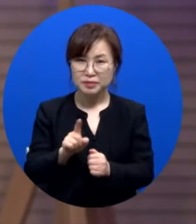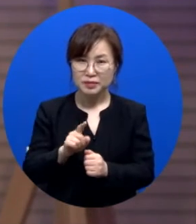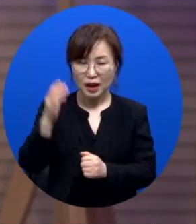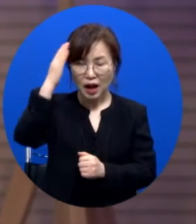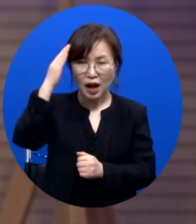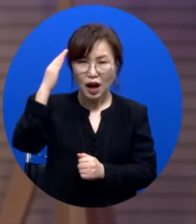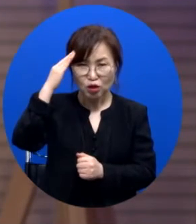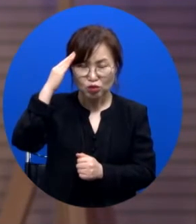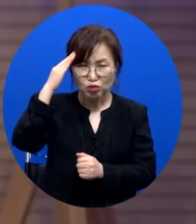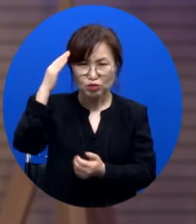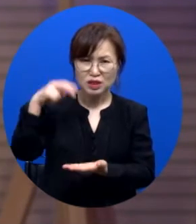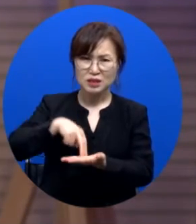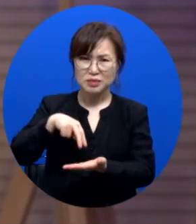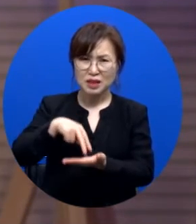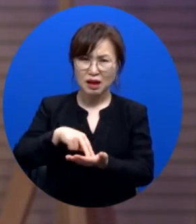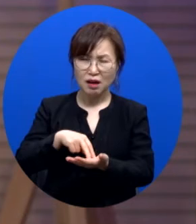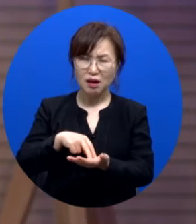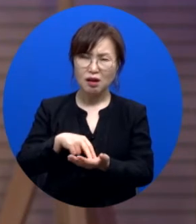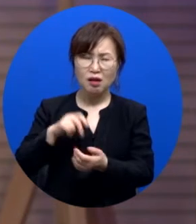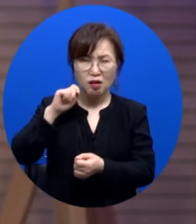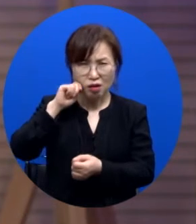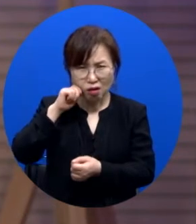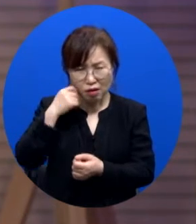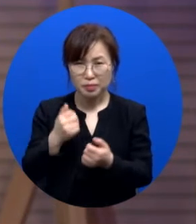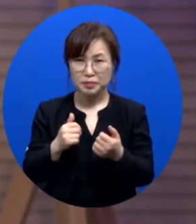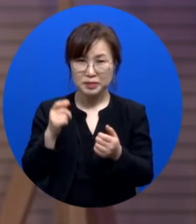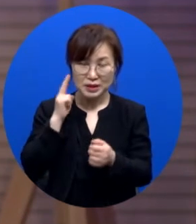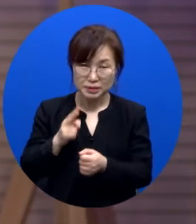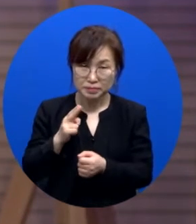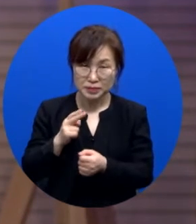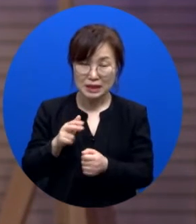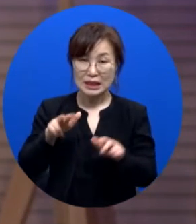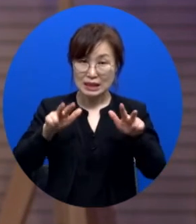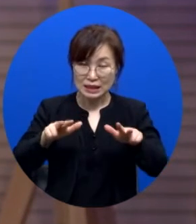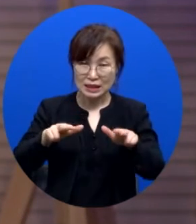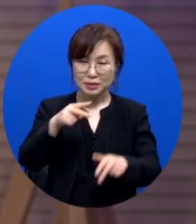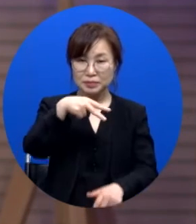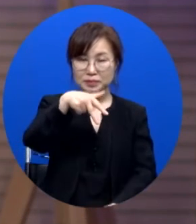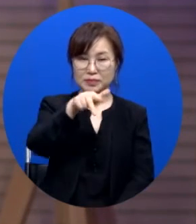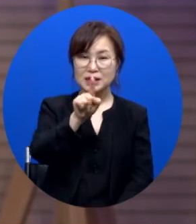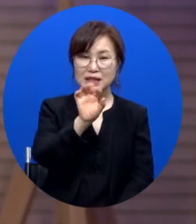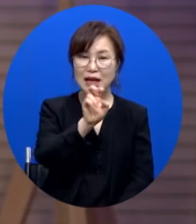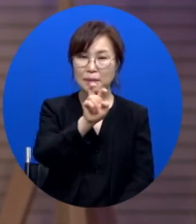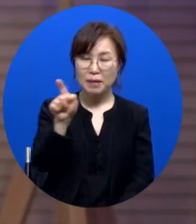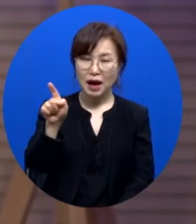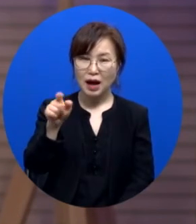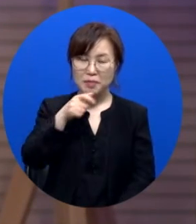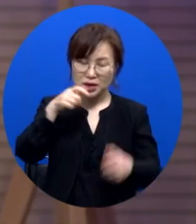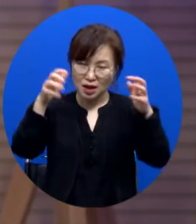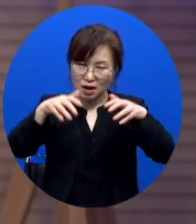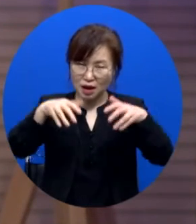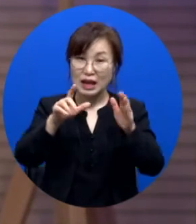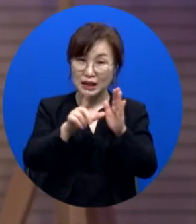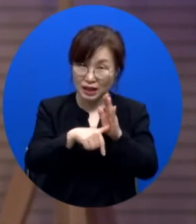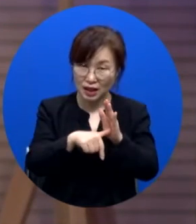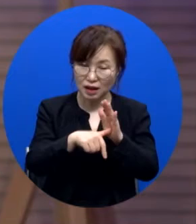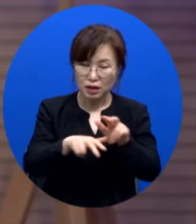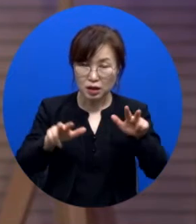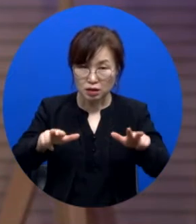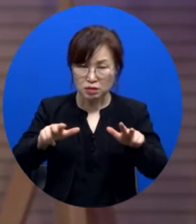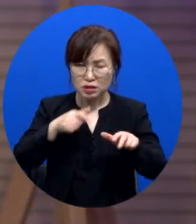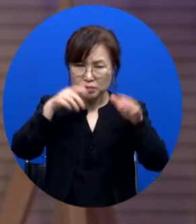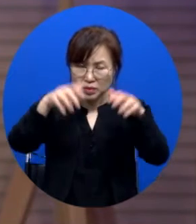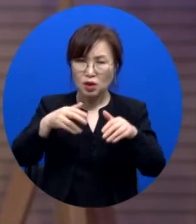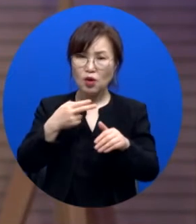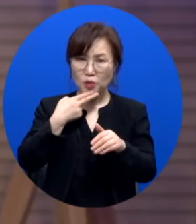한국은 지금 풍전등화의 운명입니다 지금 장마철 로 비가 올 때 인데 피가 오지 않아야 많이 우리 전투기가 낙동